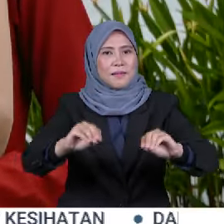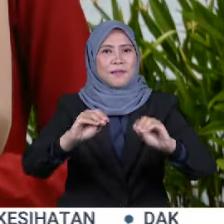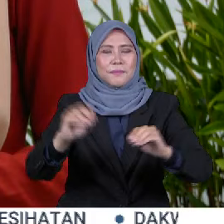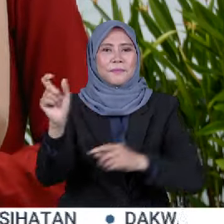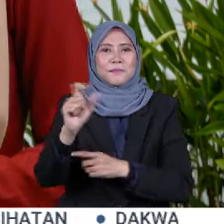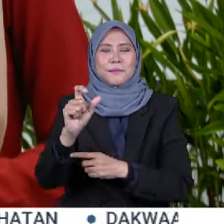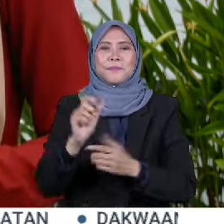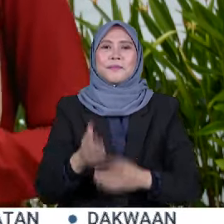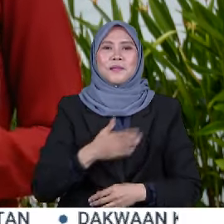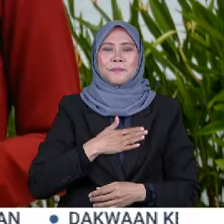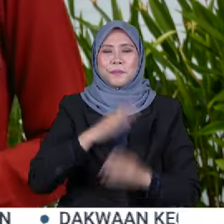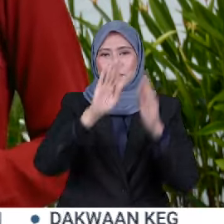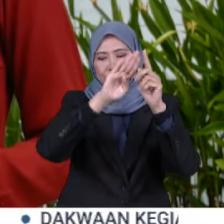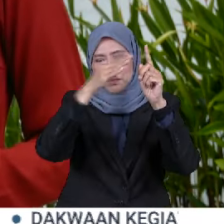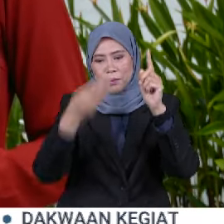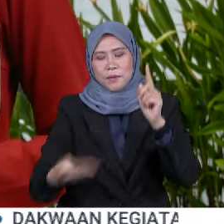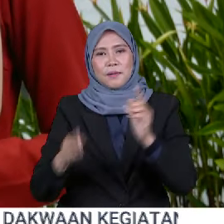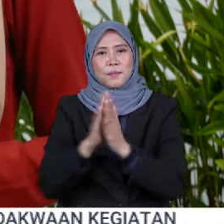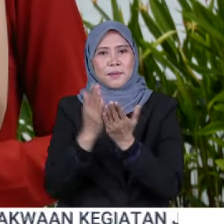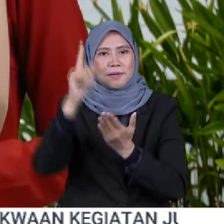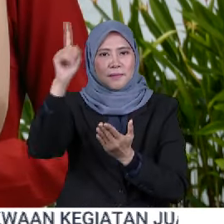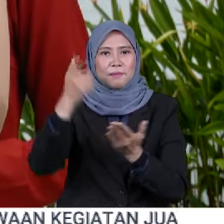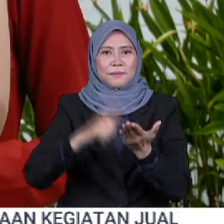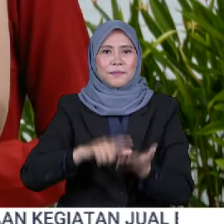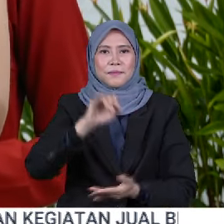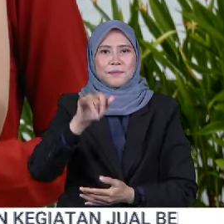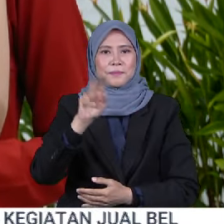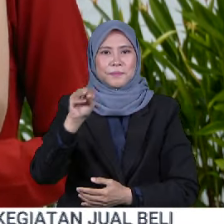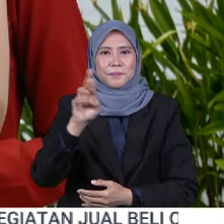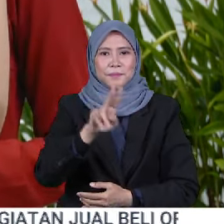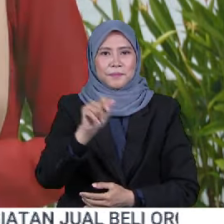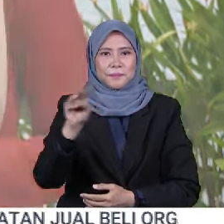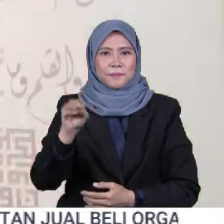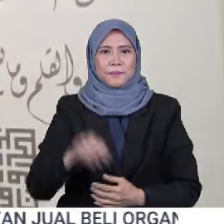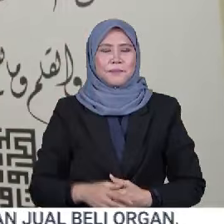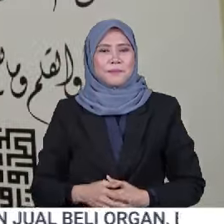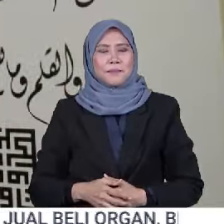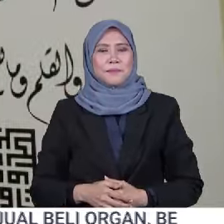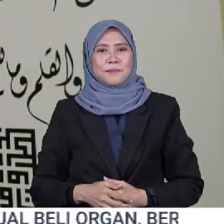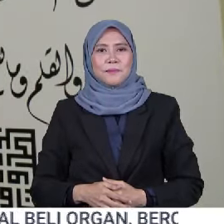Salam Nuzul Al-Quran, Fadlina Izhar, laporan JAKIM untuk RTM.